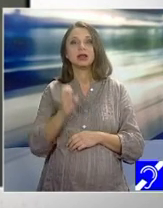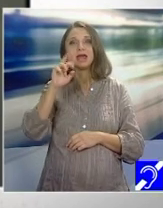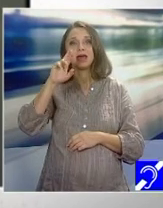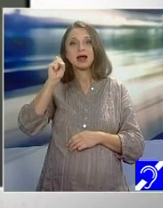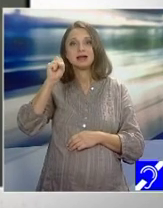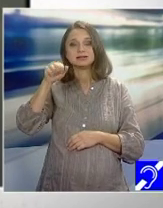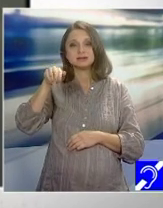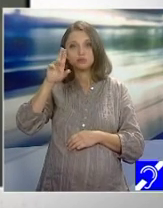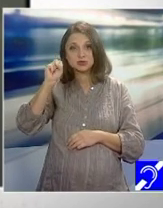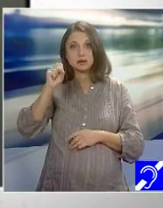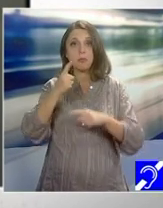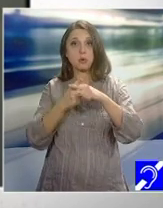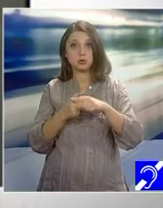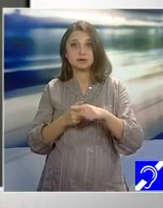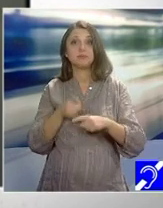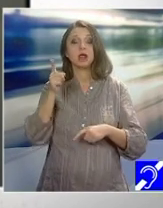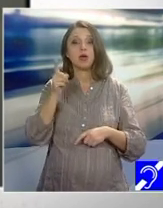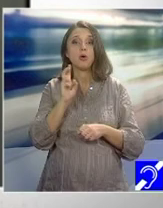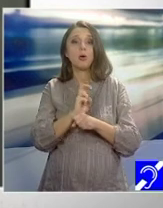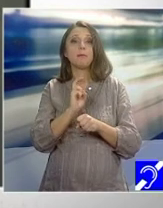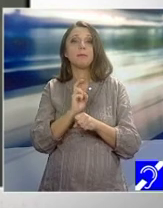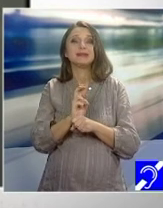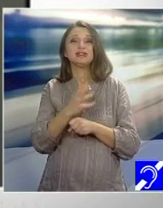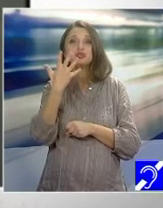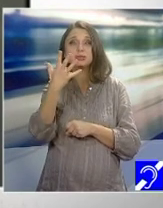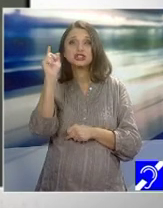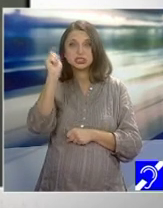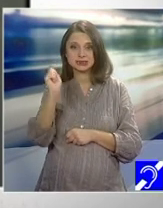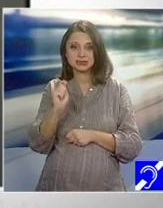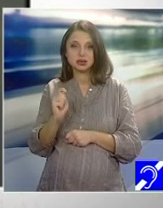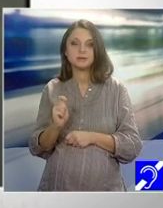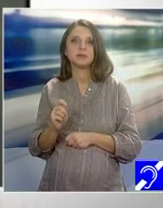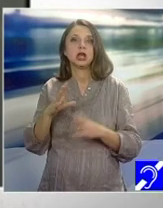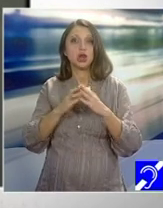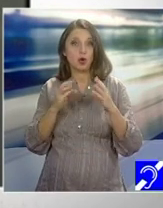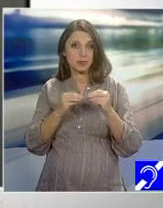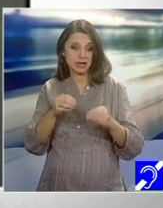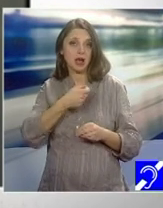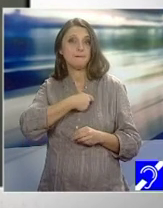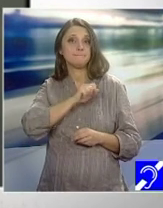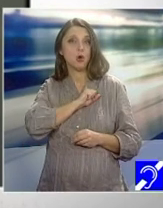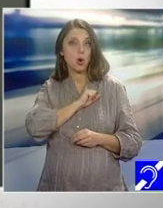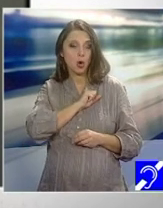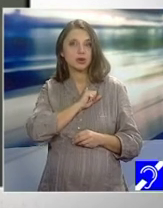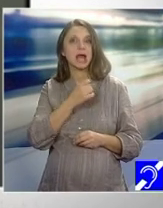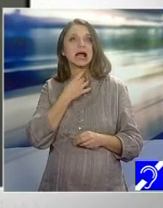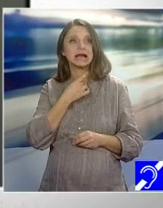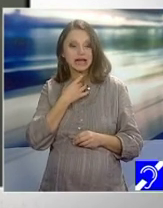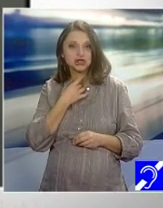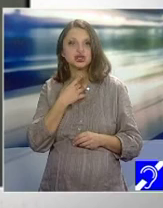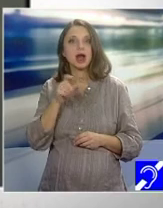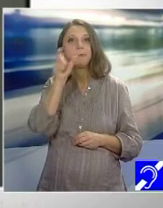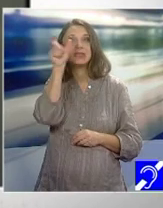Erasmus+, unde participă 5 țări, alături de România, Polonia, Grecia, Italia și